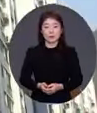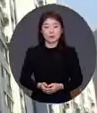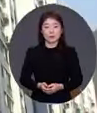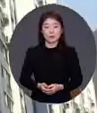이채영 입니다